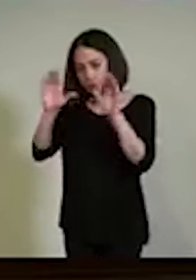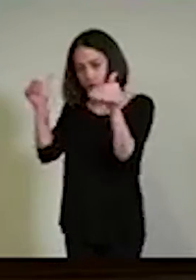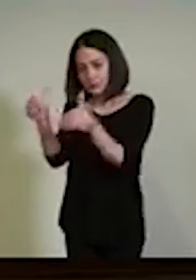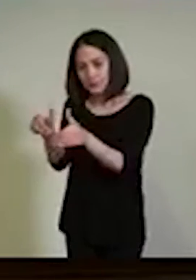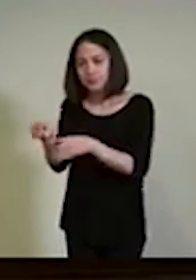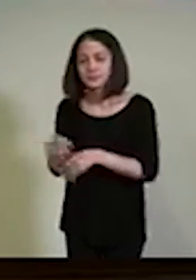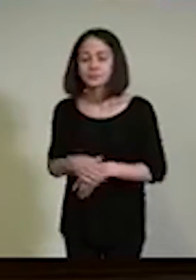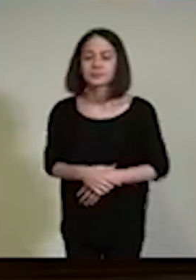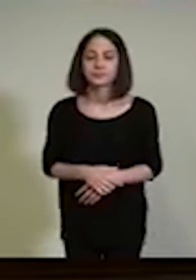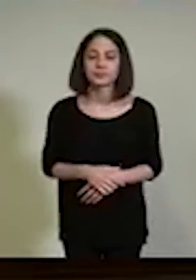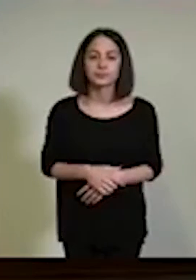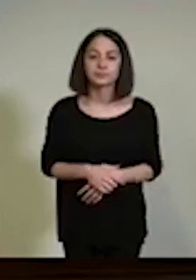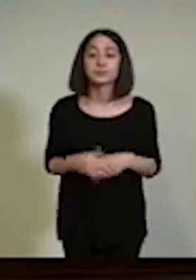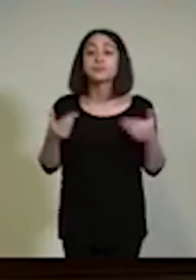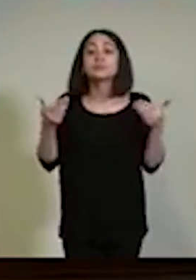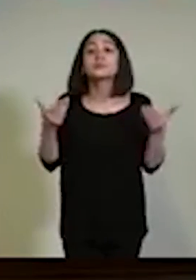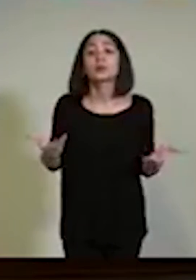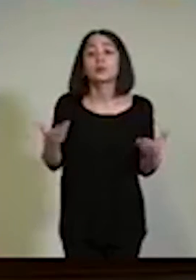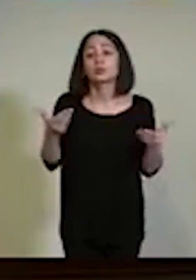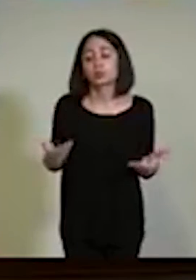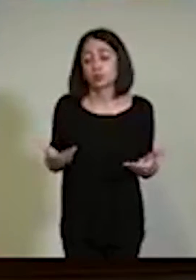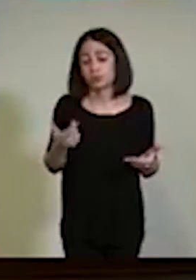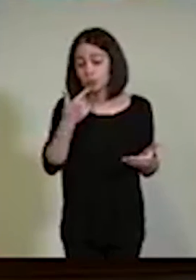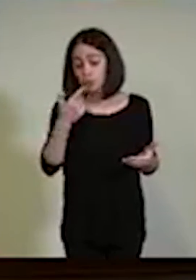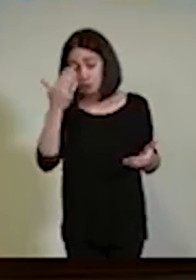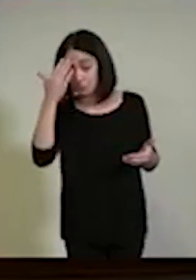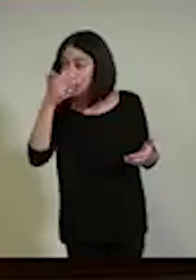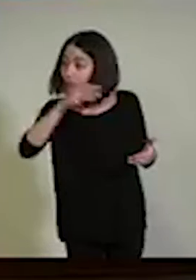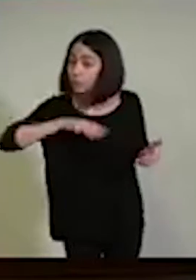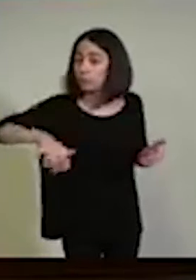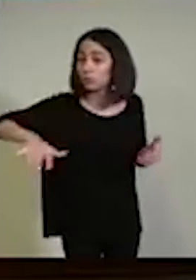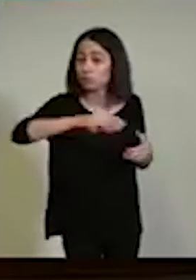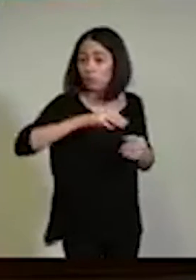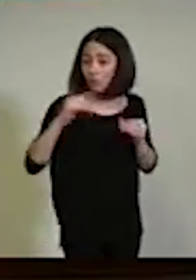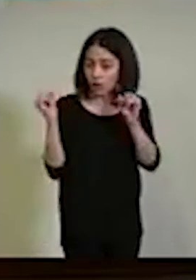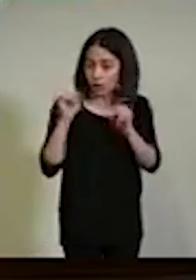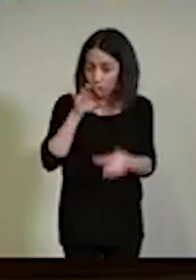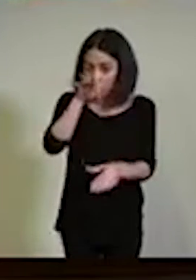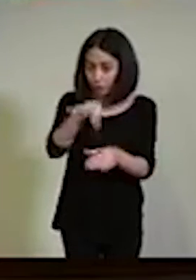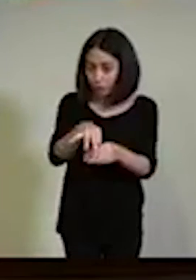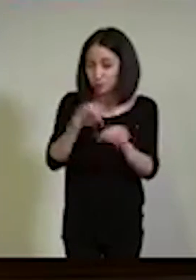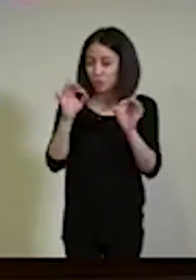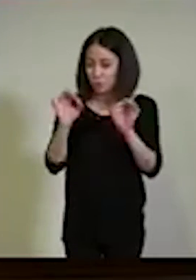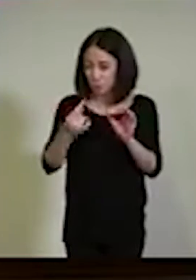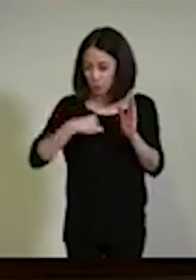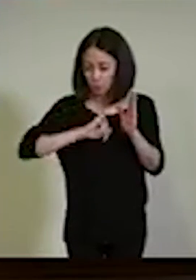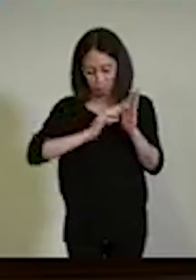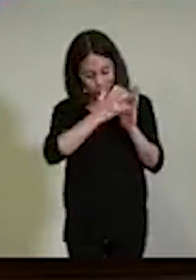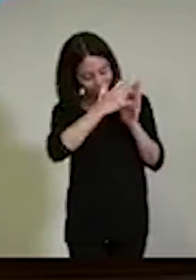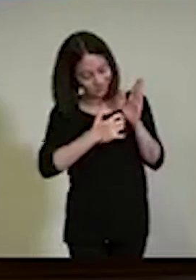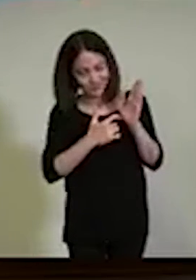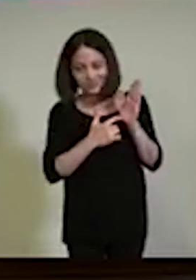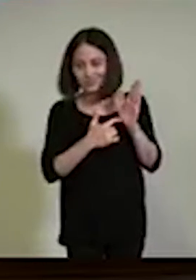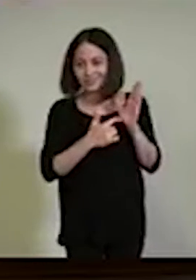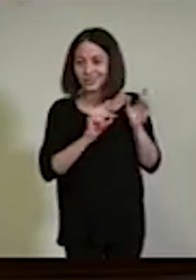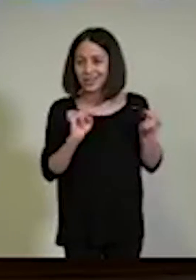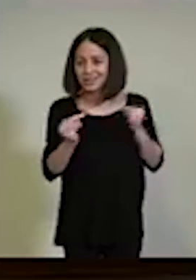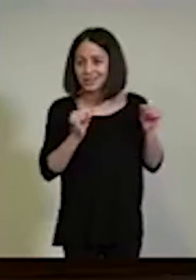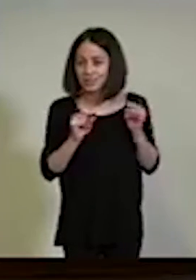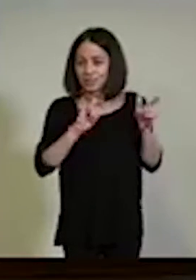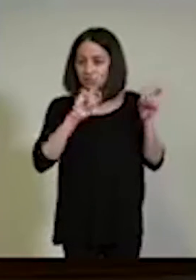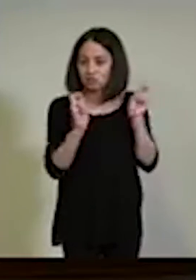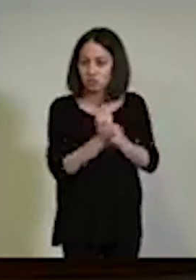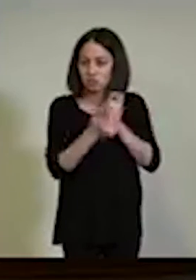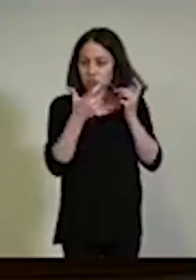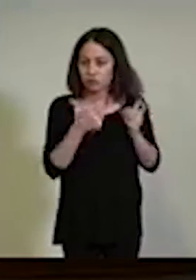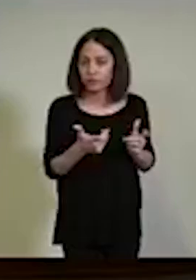Aujourd'hui, si vous le permettez, si vous êtes d'accord en le votant, nous allons apporter une modification à cette délibération.